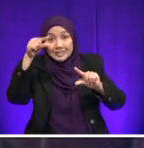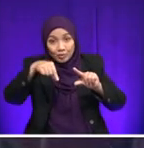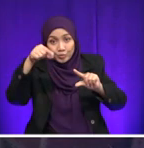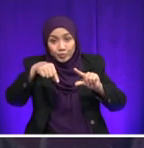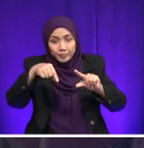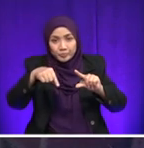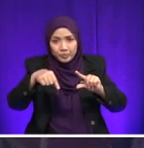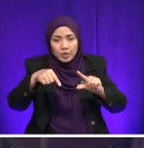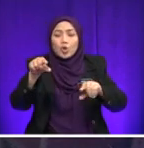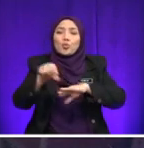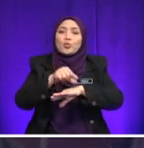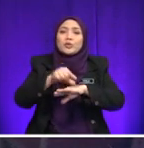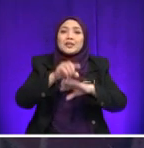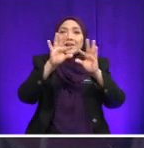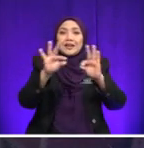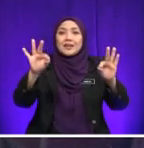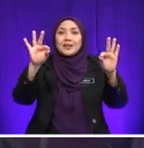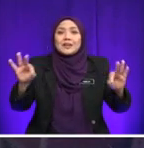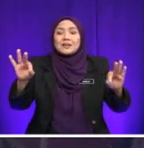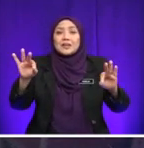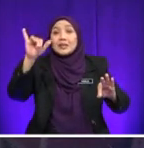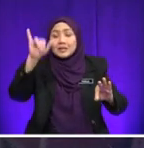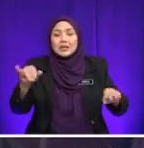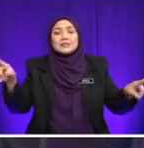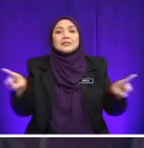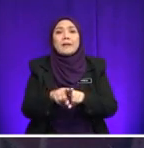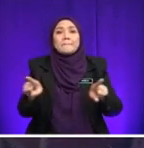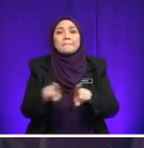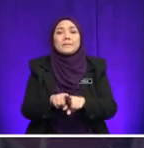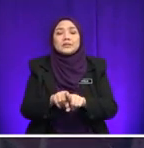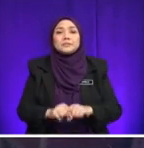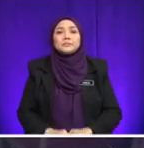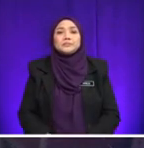foamnya oke oke